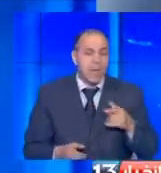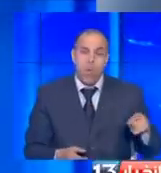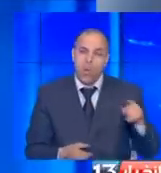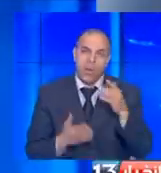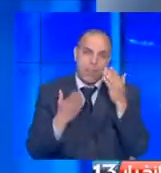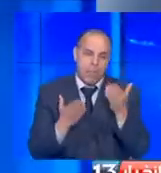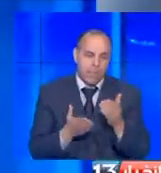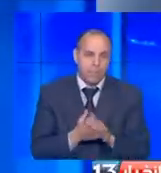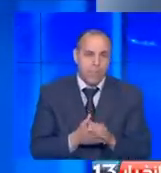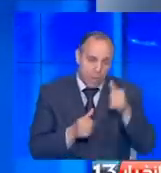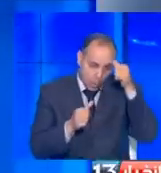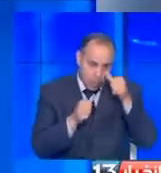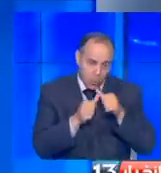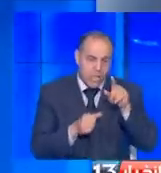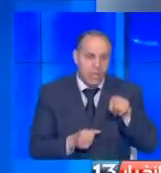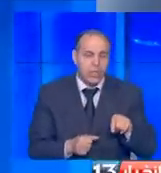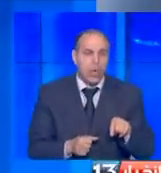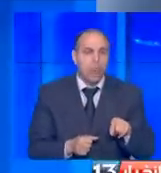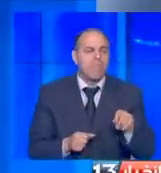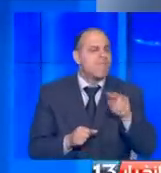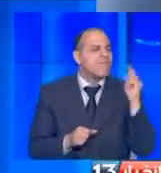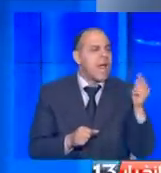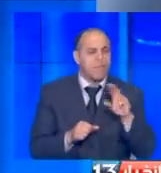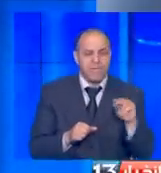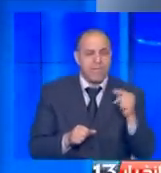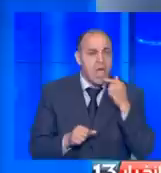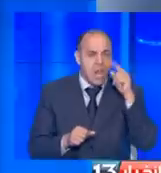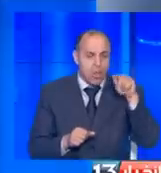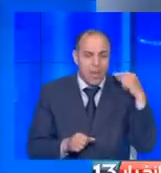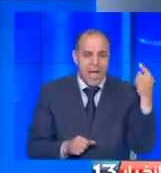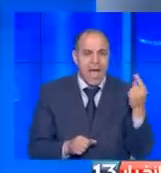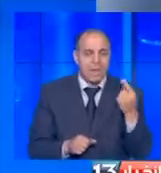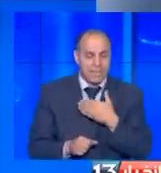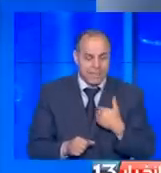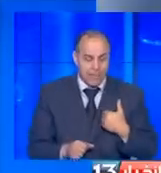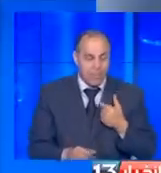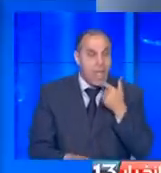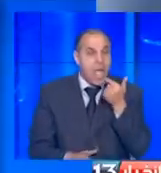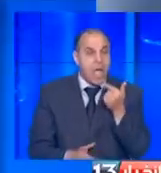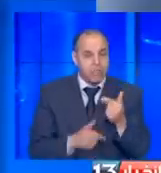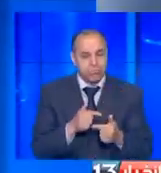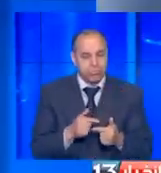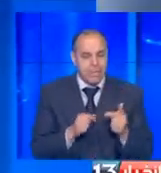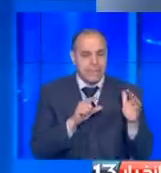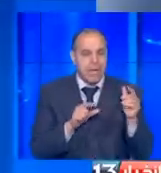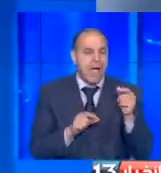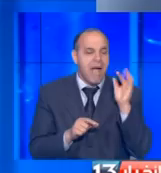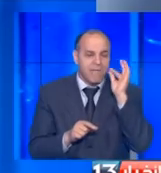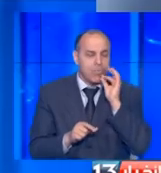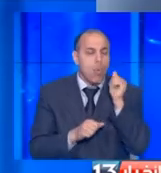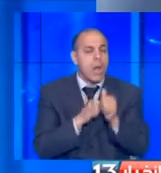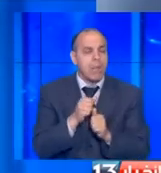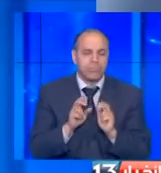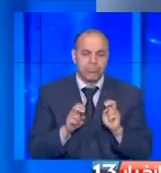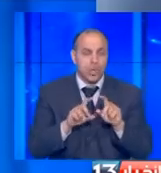للجميع. تحيي تونس اليوم مع سائر دول العالم اليوم العالمي للصحة الذي يوافق 7 أفريل من كل